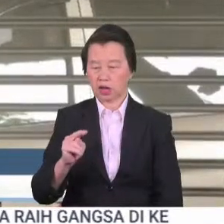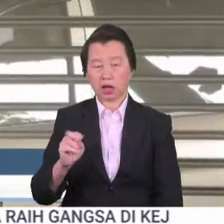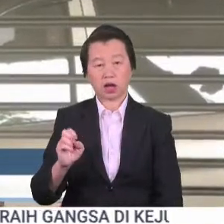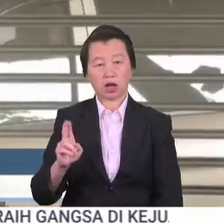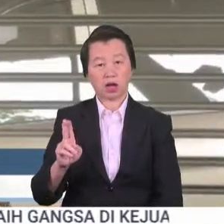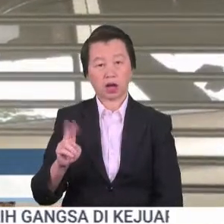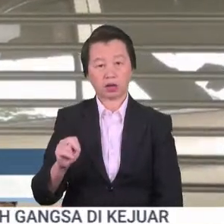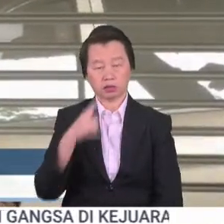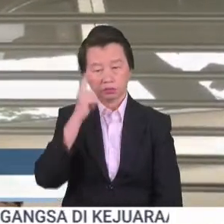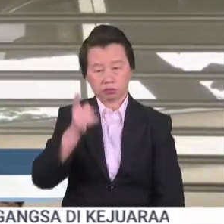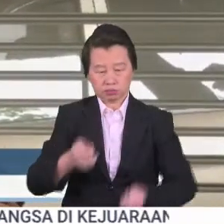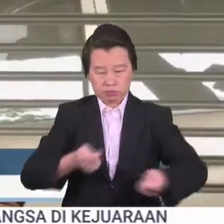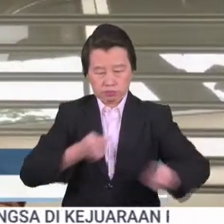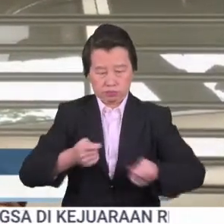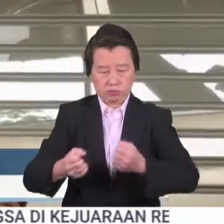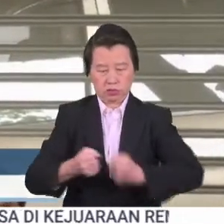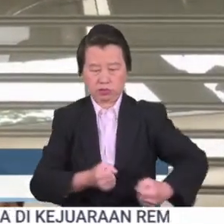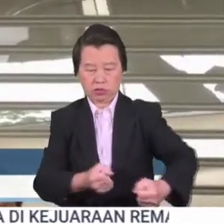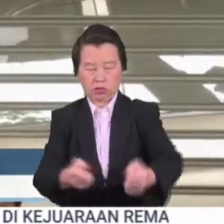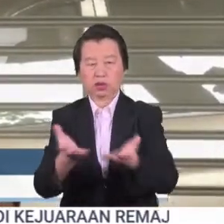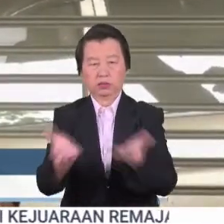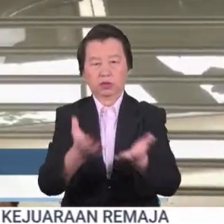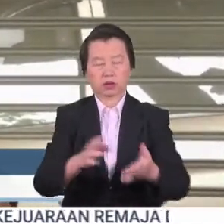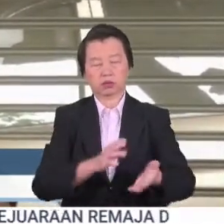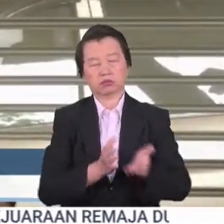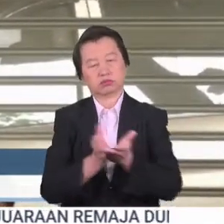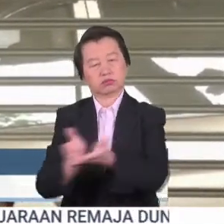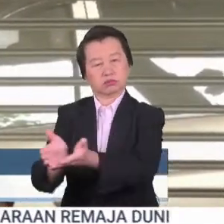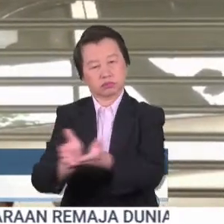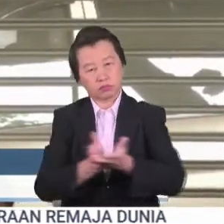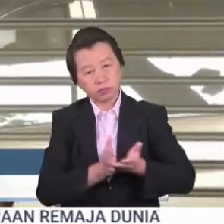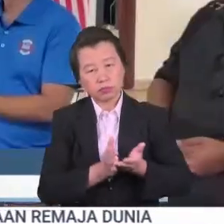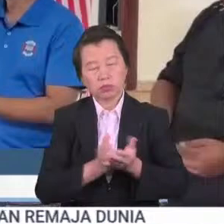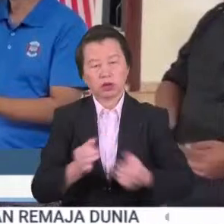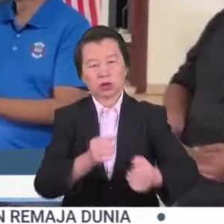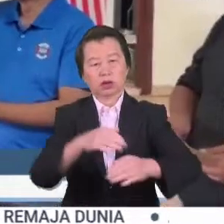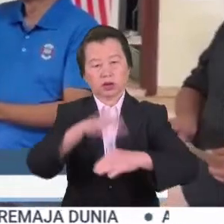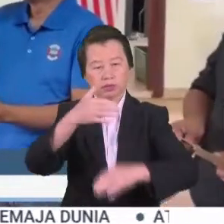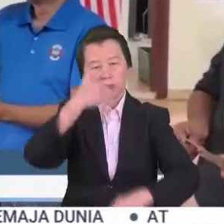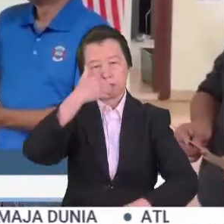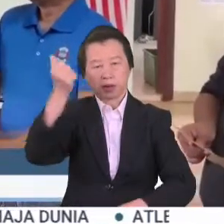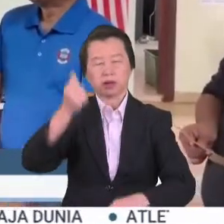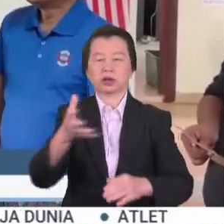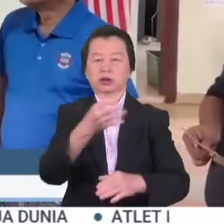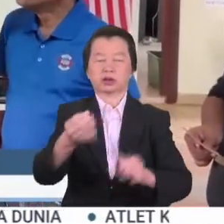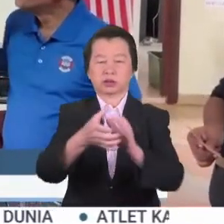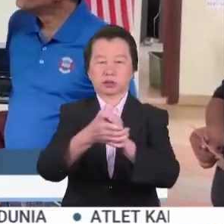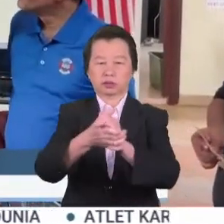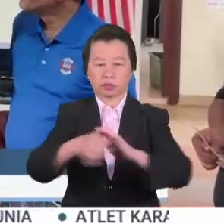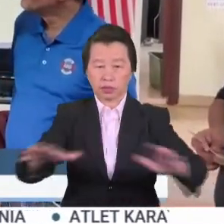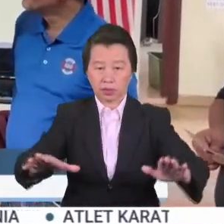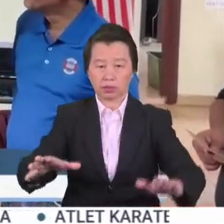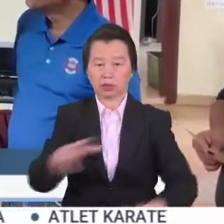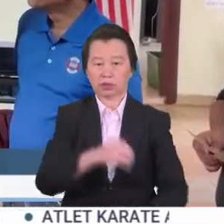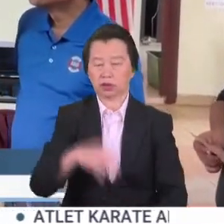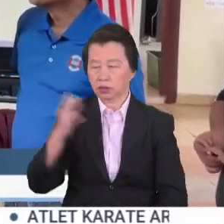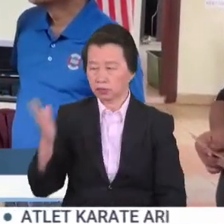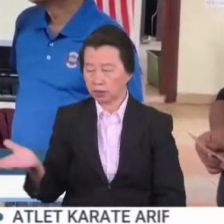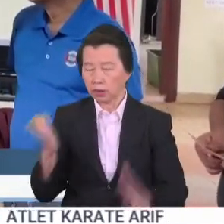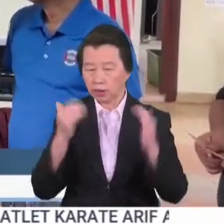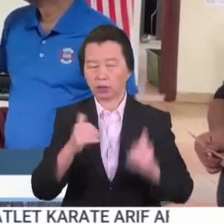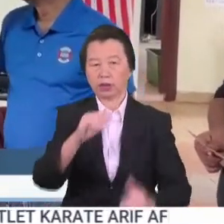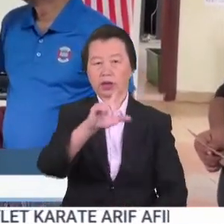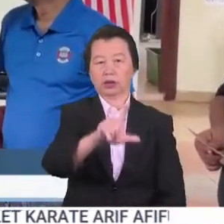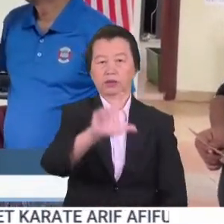memastikan kawal Selia sungai serta perkhidmatan pengangkutan sungai di Sarawak lebih sistematik dan selamat Dalam pada itu beliau berharap